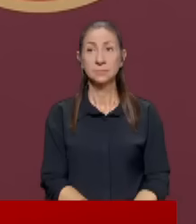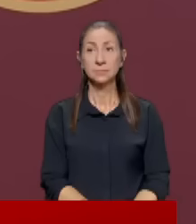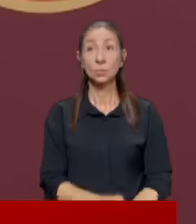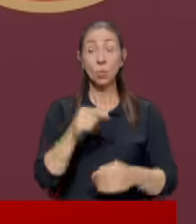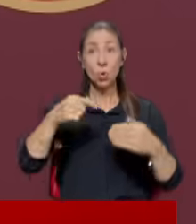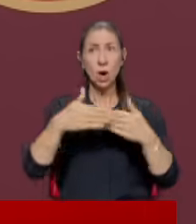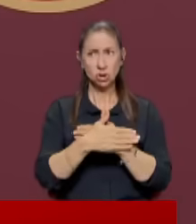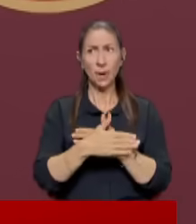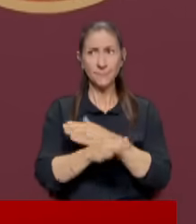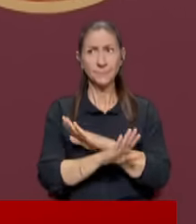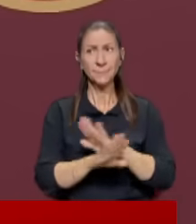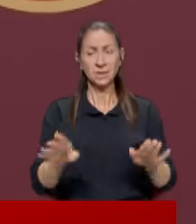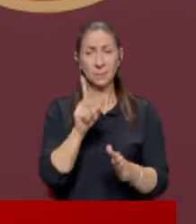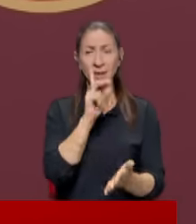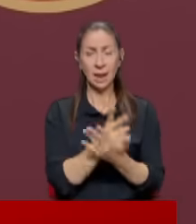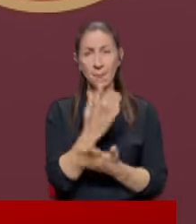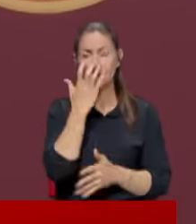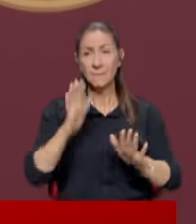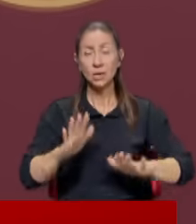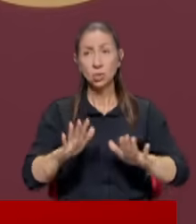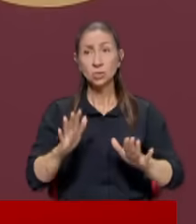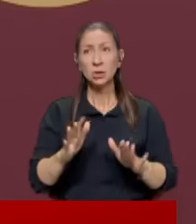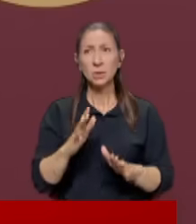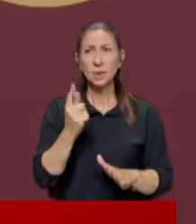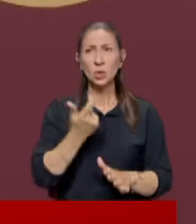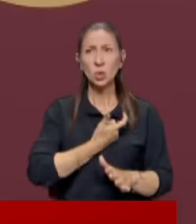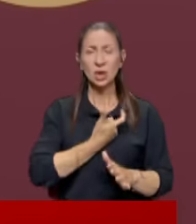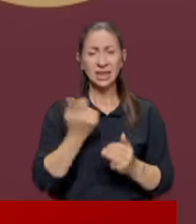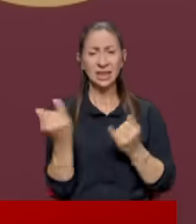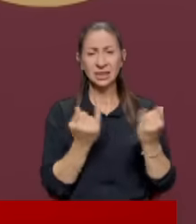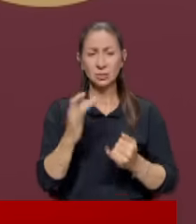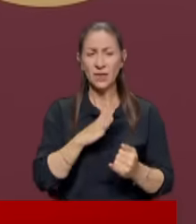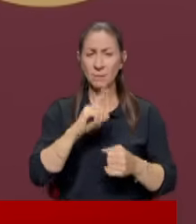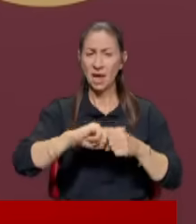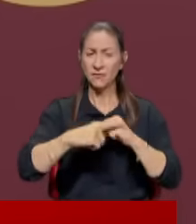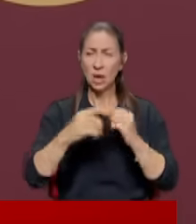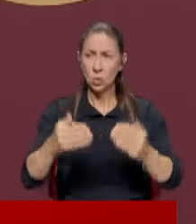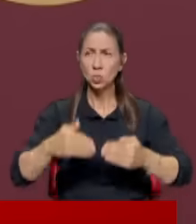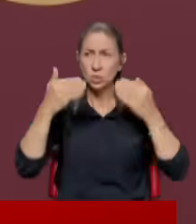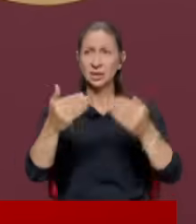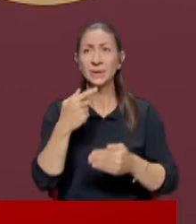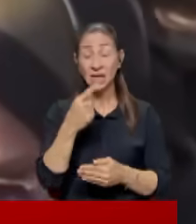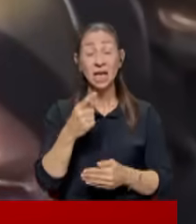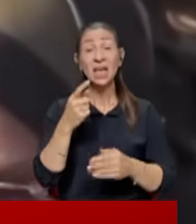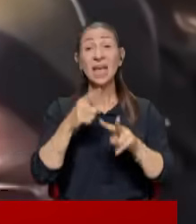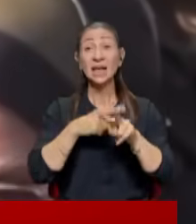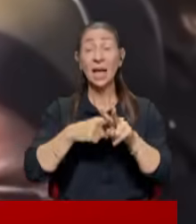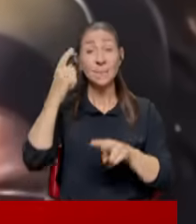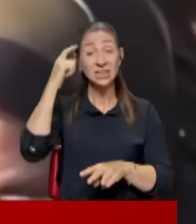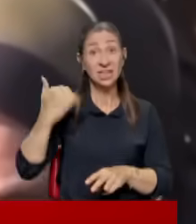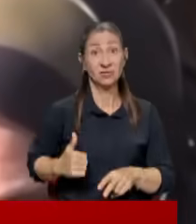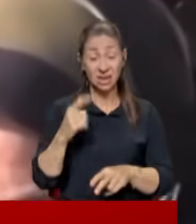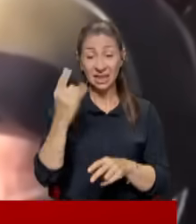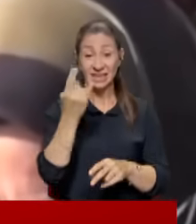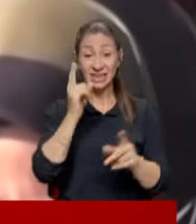Bu akşam dolacak bir karar verilmesini bekliyoruz. Bir hukuki tartışma var orada, belki bir haftaya uzatılabilir diye. Yargıtay Başsavcılığı